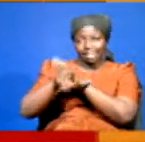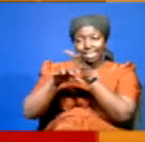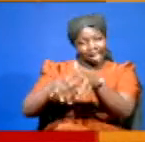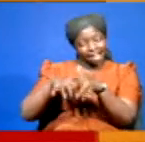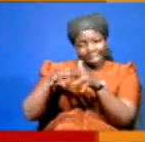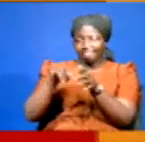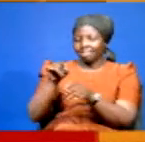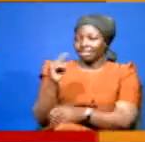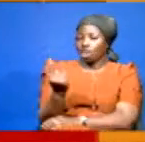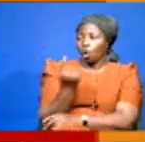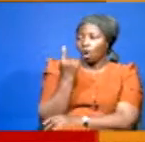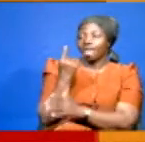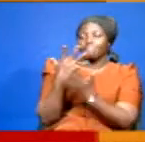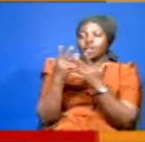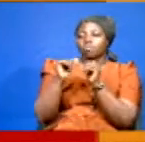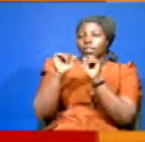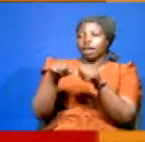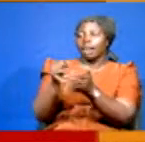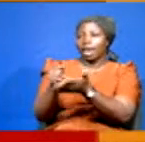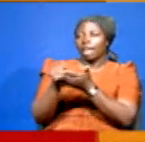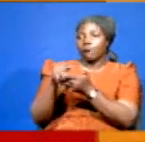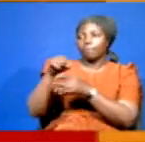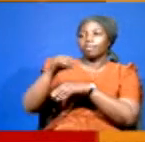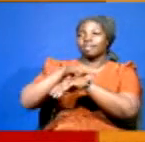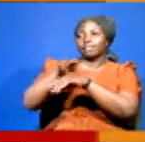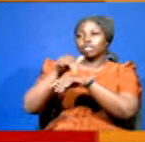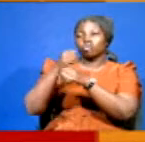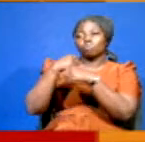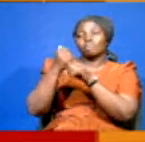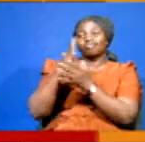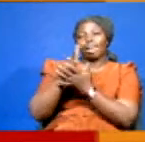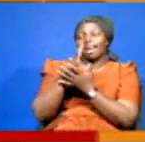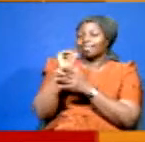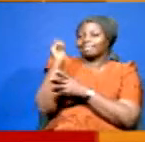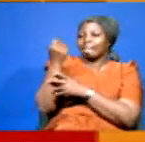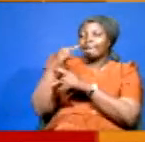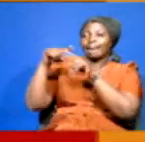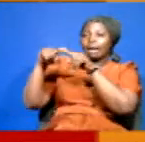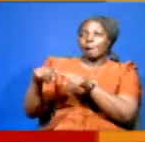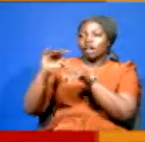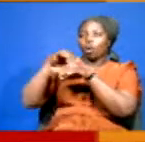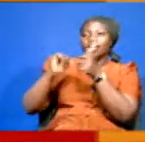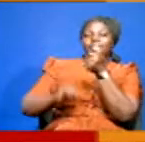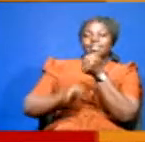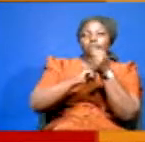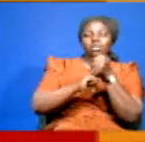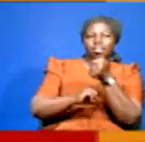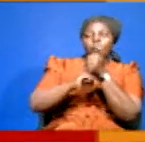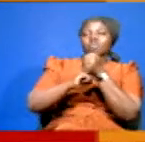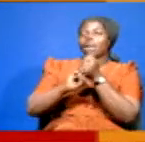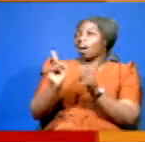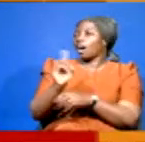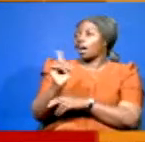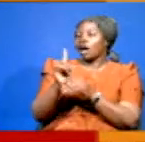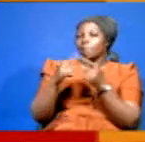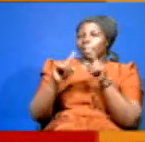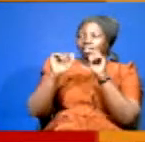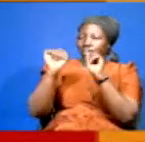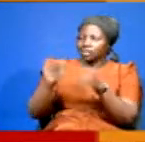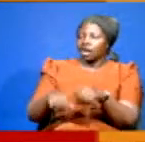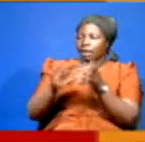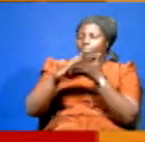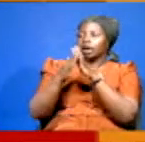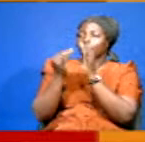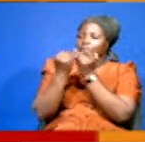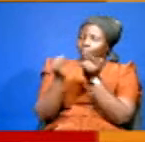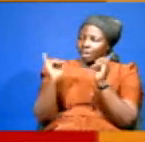taifa letu. Mm-hmm. Ili tusiwe nchi ya misaada, kwamba tuwe ni nchi ambayo inaweza jitegemea, nchi ambayo iko na investment